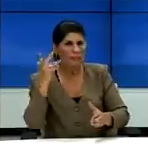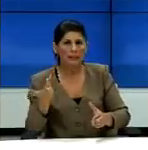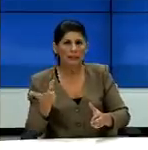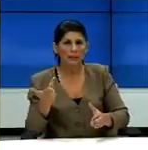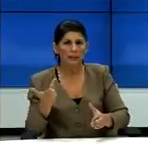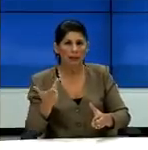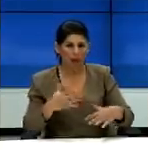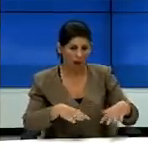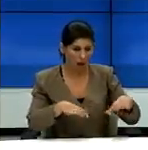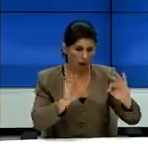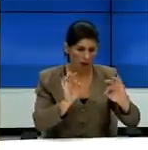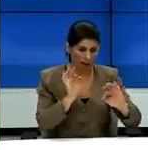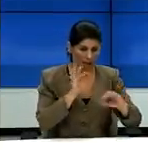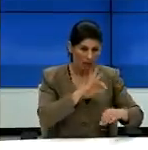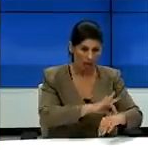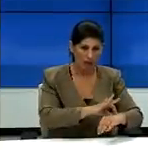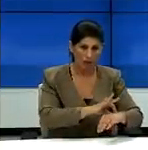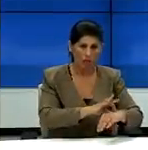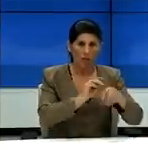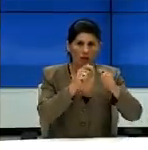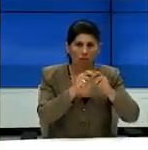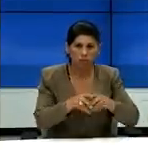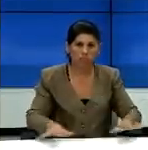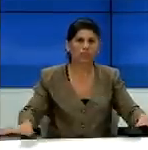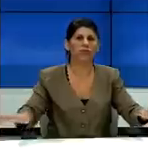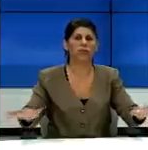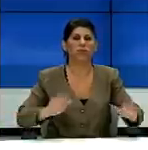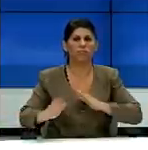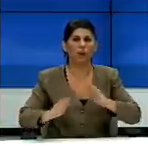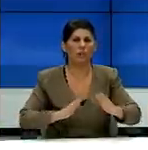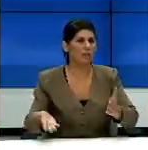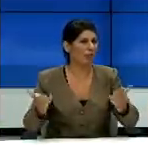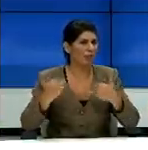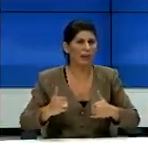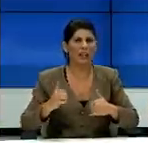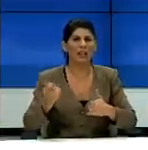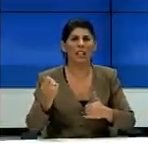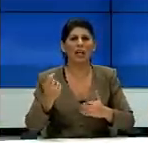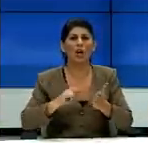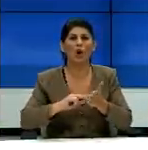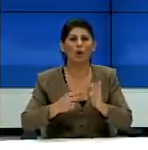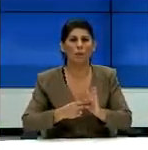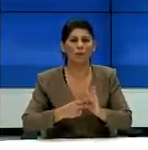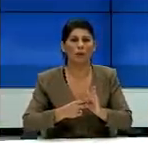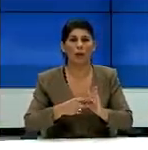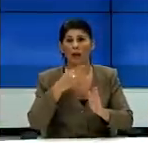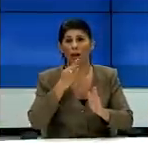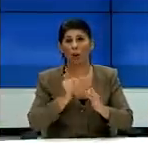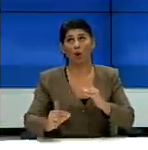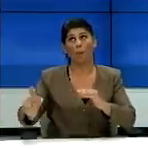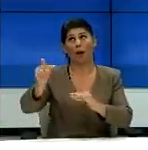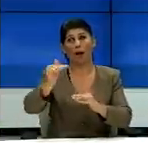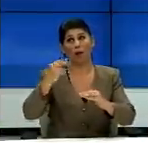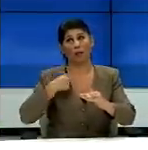ότι στην πρώτη φάση παραλύσαμε την οικονομία, αφήσατε απροστάτευτη την οικονομία στο όνομα της προστασίας της δημόσιας